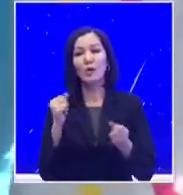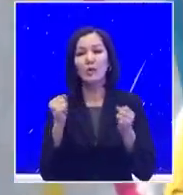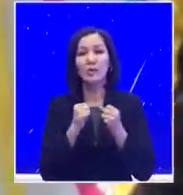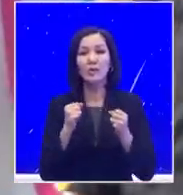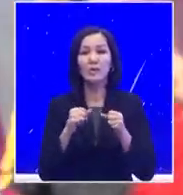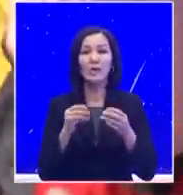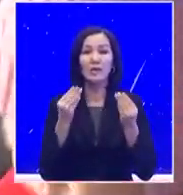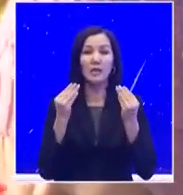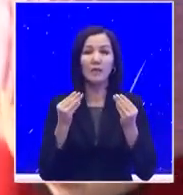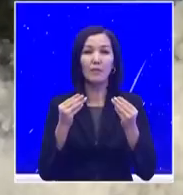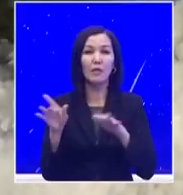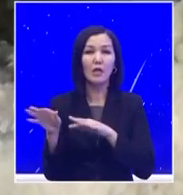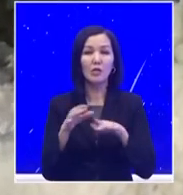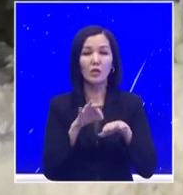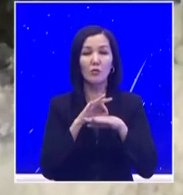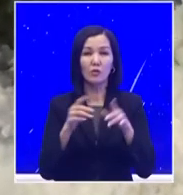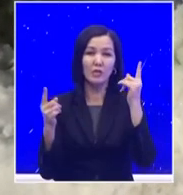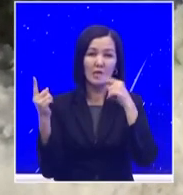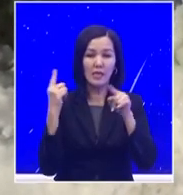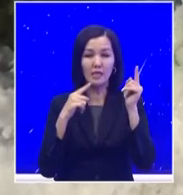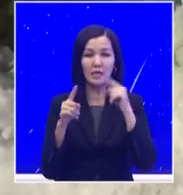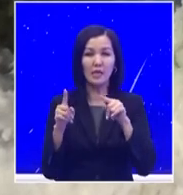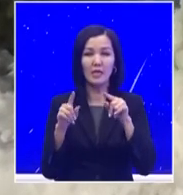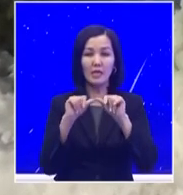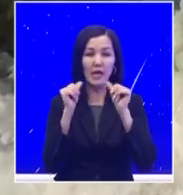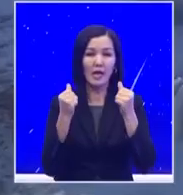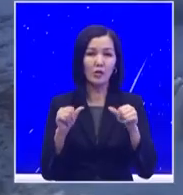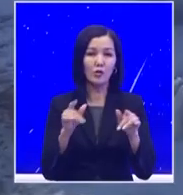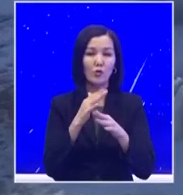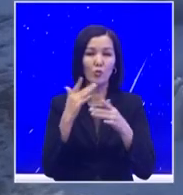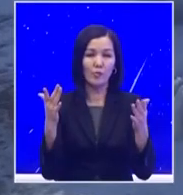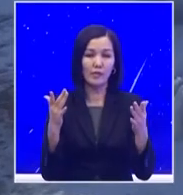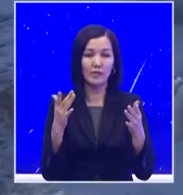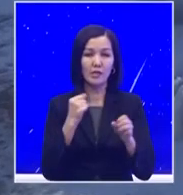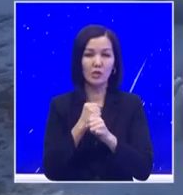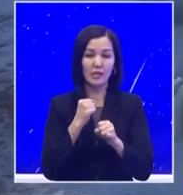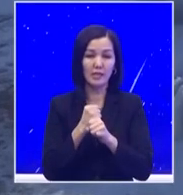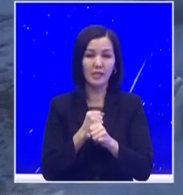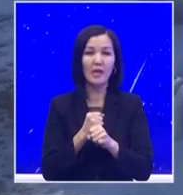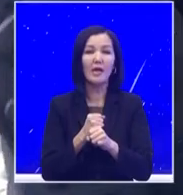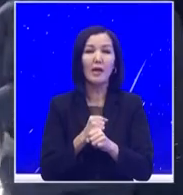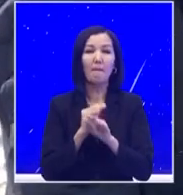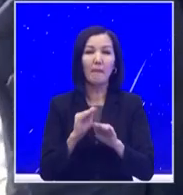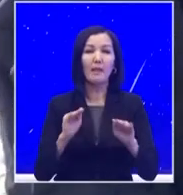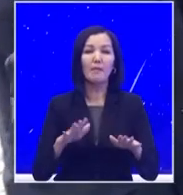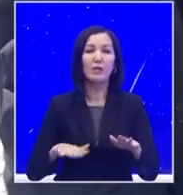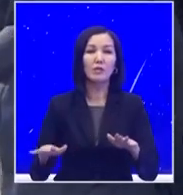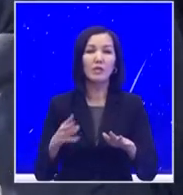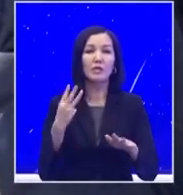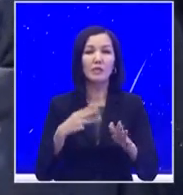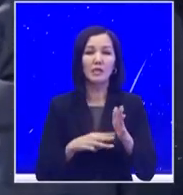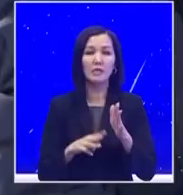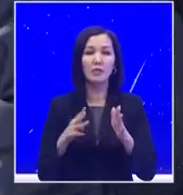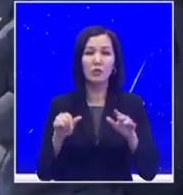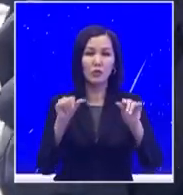шара өтіп жатыр. Мұндағылар ертегі әлемінің кейіпкерлеріне толы қарлы қалашық жасаған. Балабақша ауласында жалпы 83 қарлы бейне